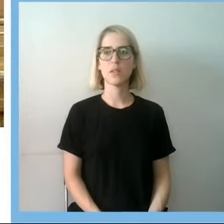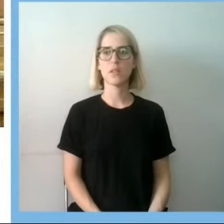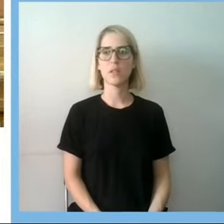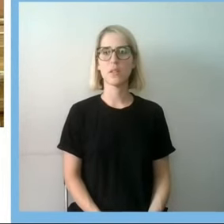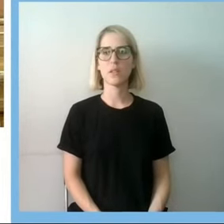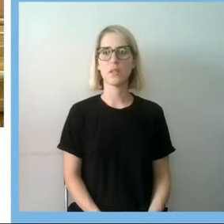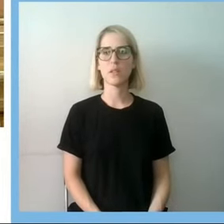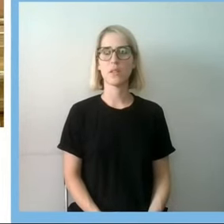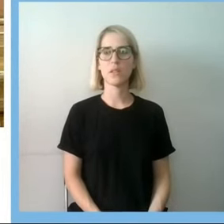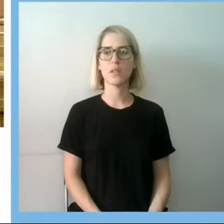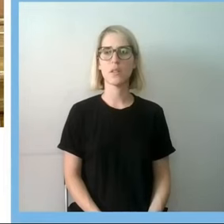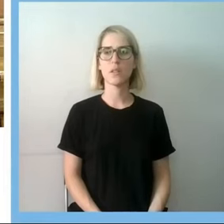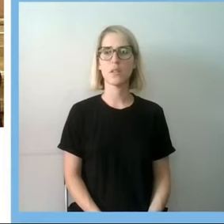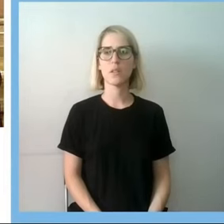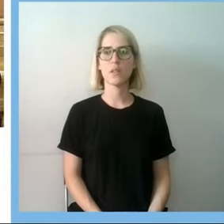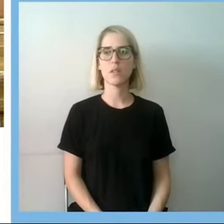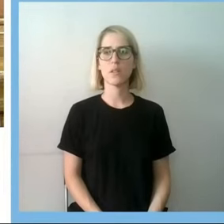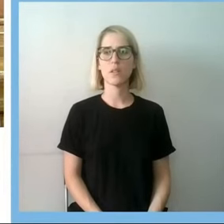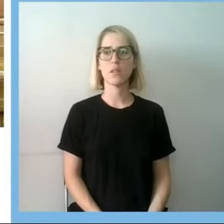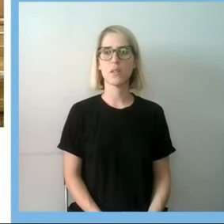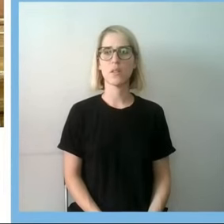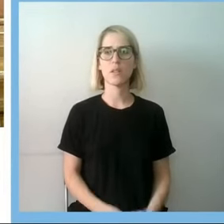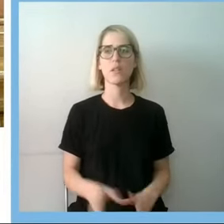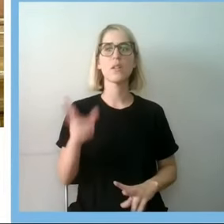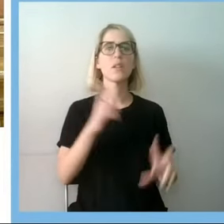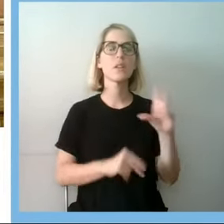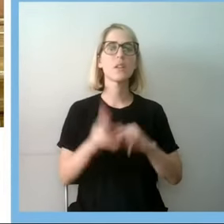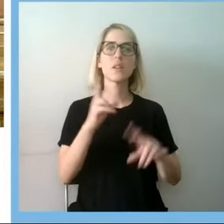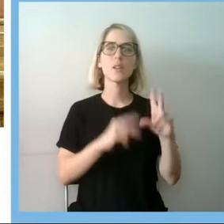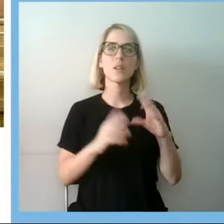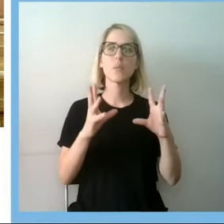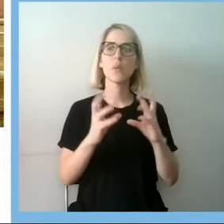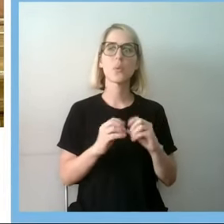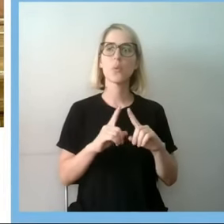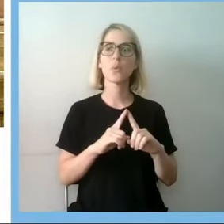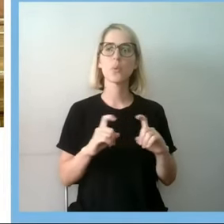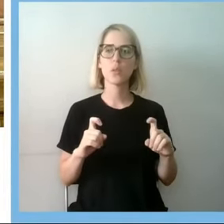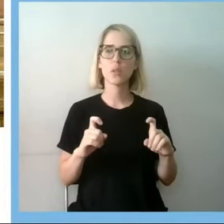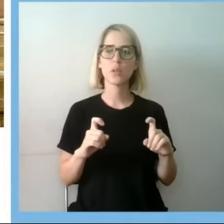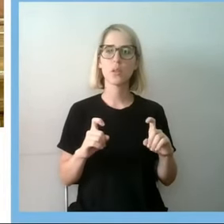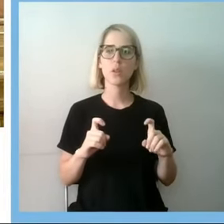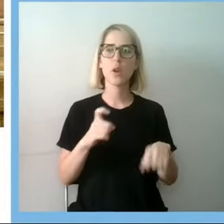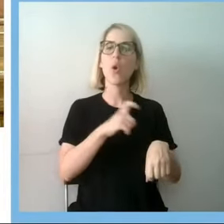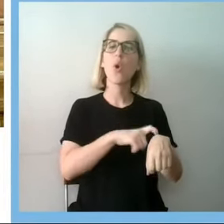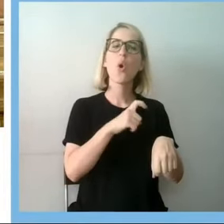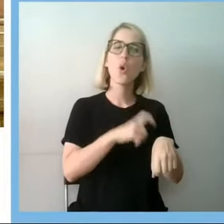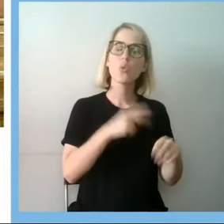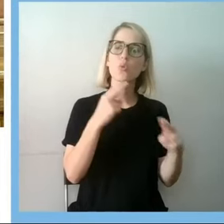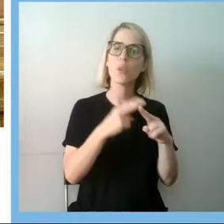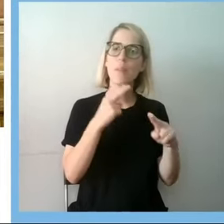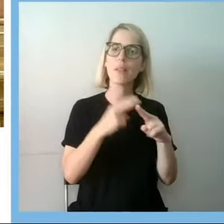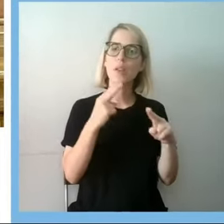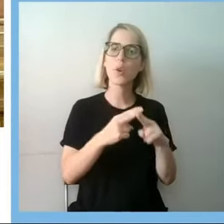ξανασυζητήσουμε. Οικοδομήσιμο. Μιλάμε για 9,7 στρέμματα. Πολύτιμος χώρος,